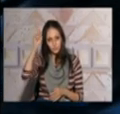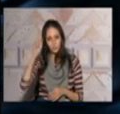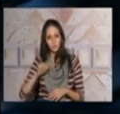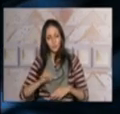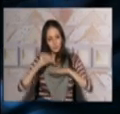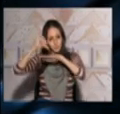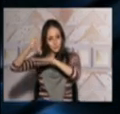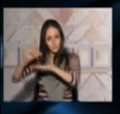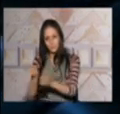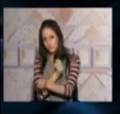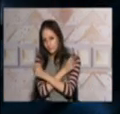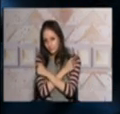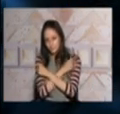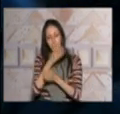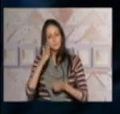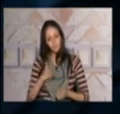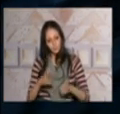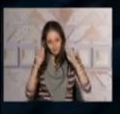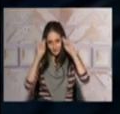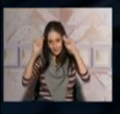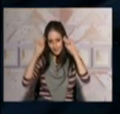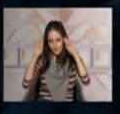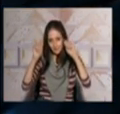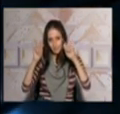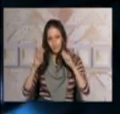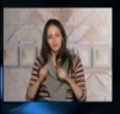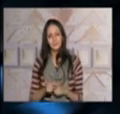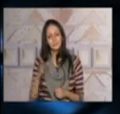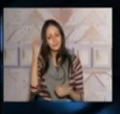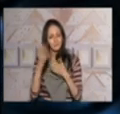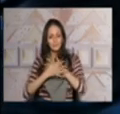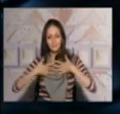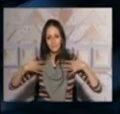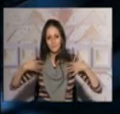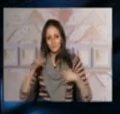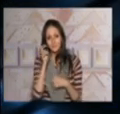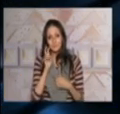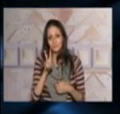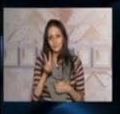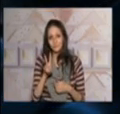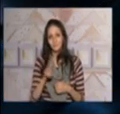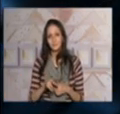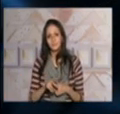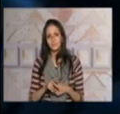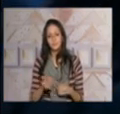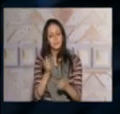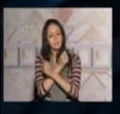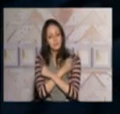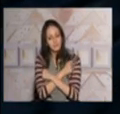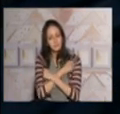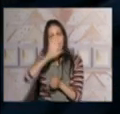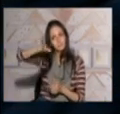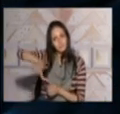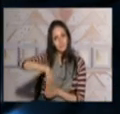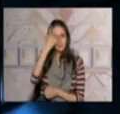هو يقضي اليوم كاملا ان هو يستمتع برؤيه المعابد ثم يعود ليلا